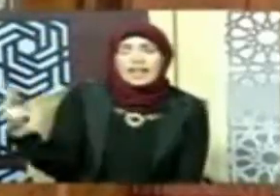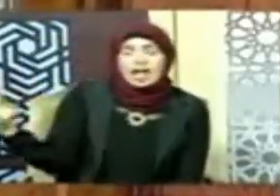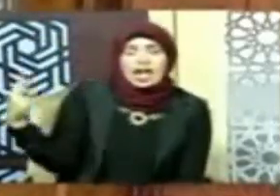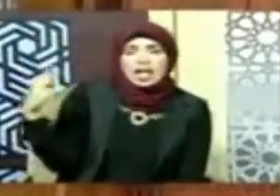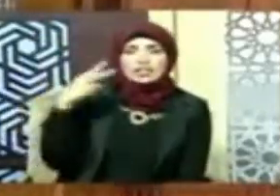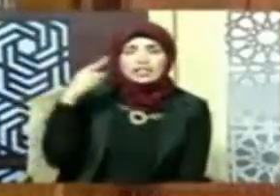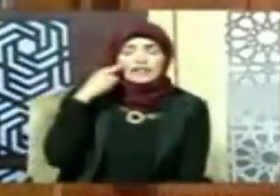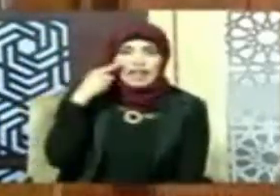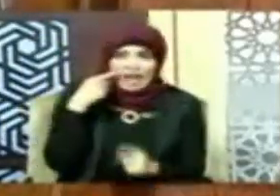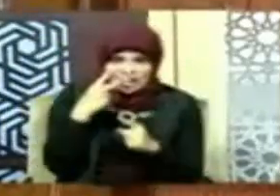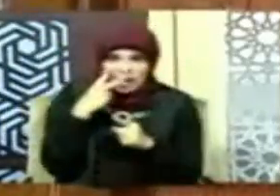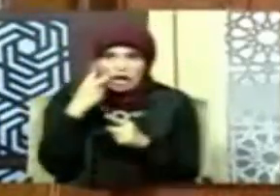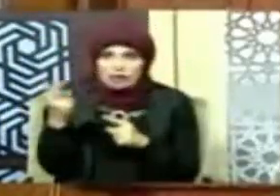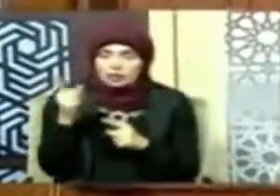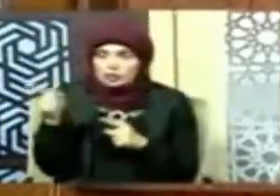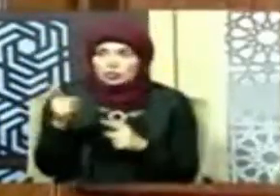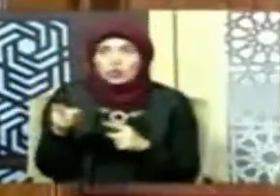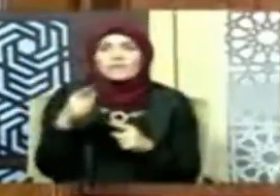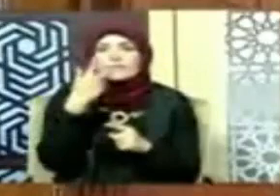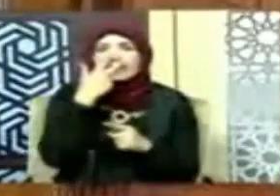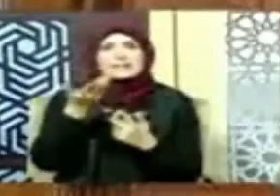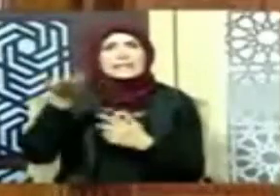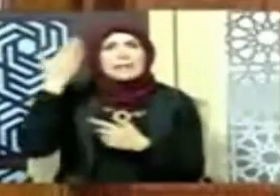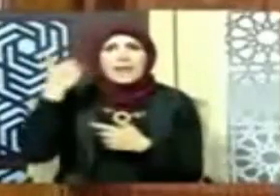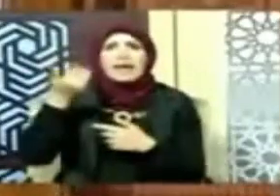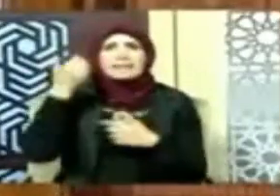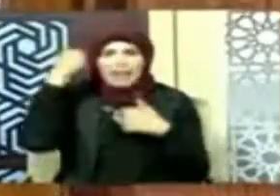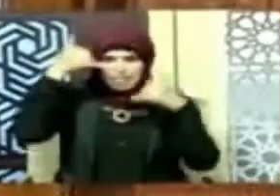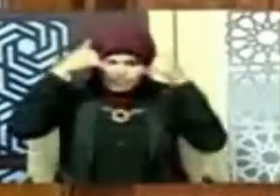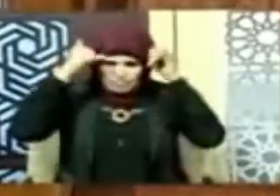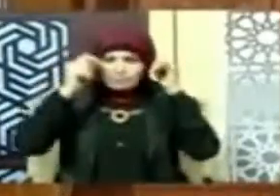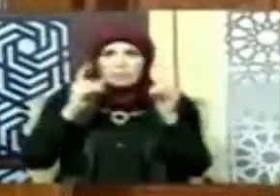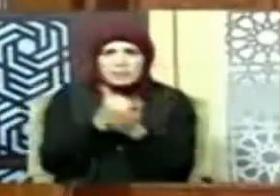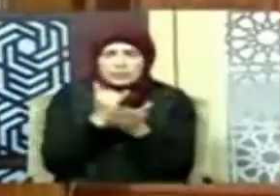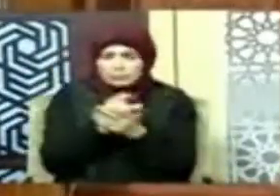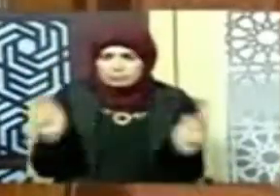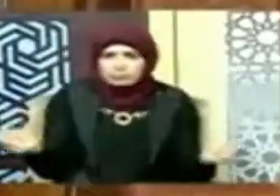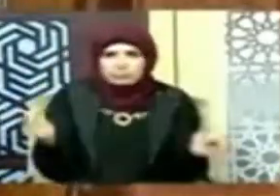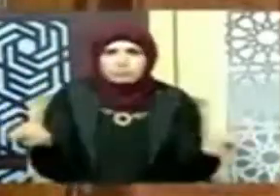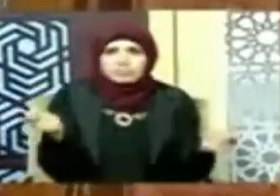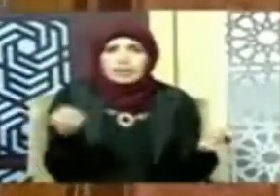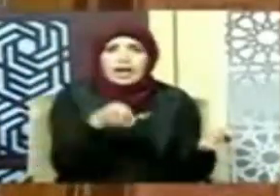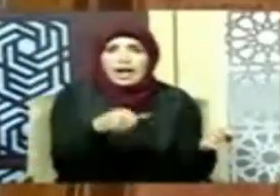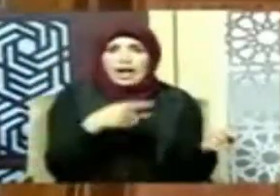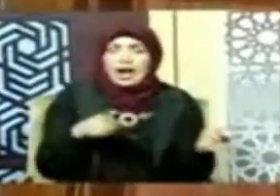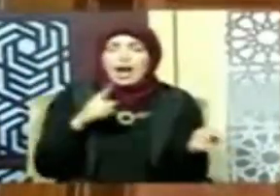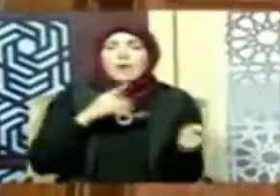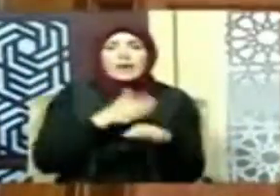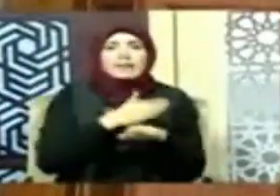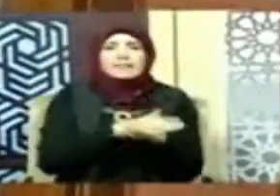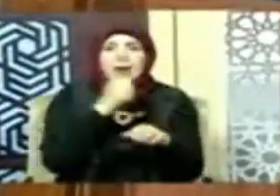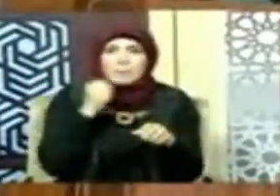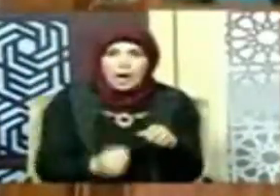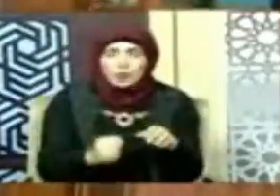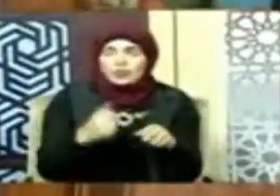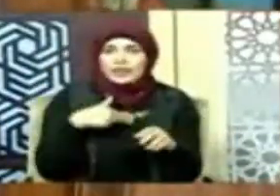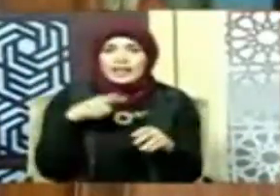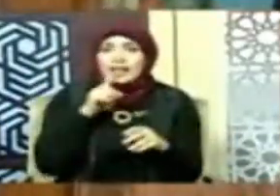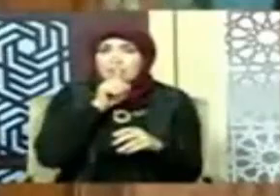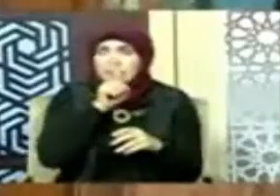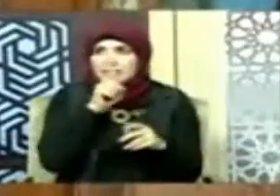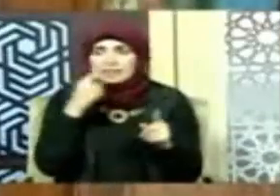عمير أرعى إبل الخطاب وكان غليظا يتعبني. فقال له ابنه: